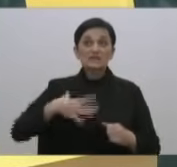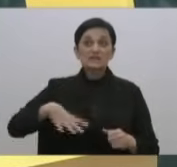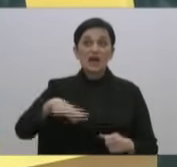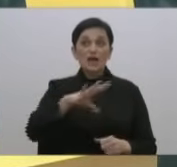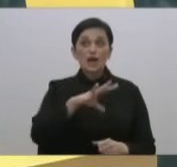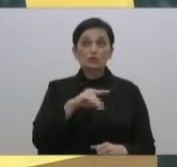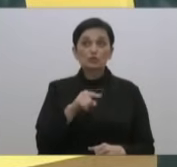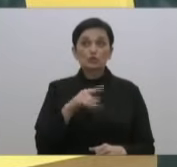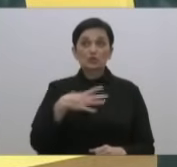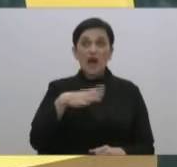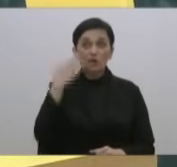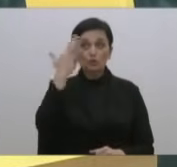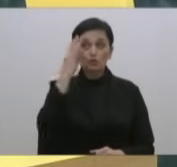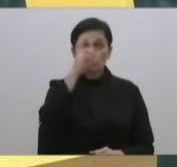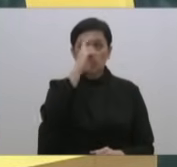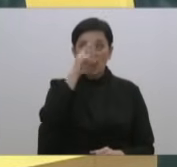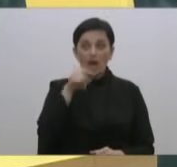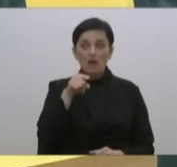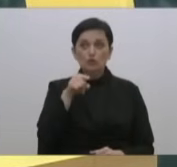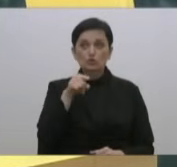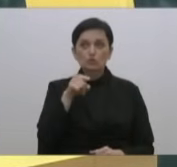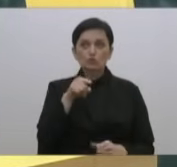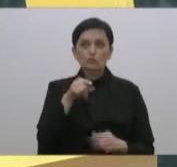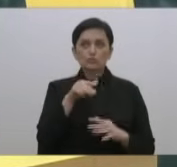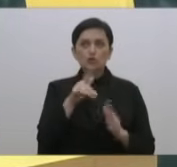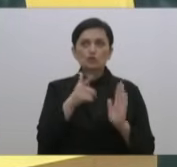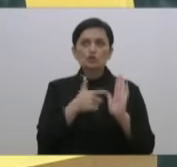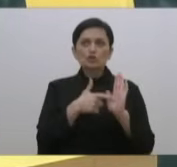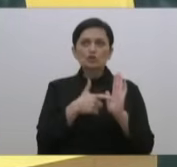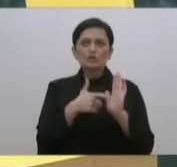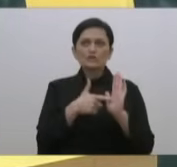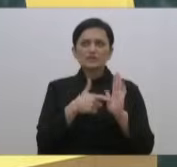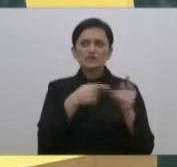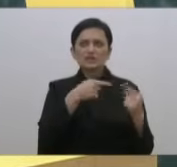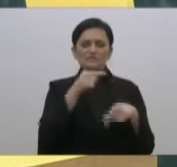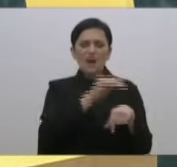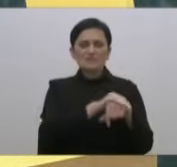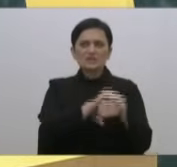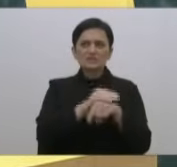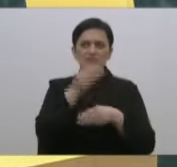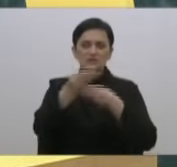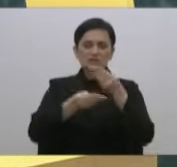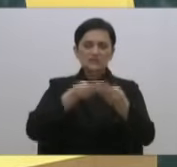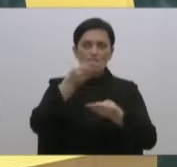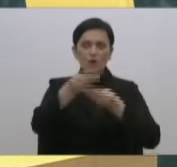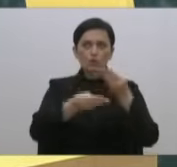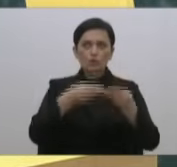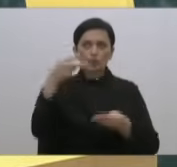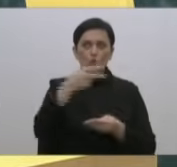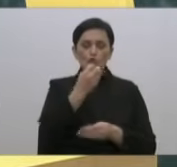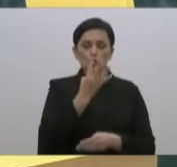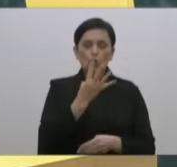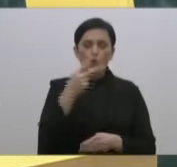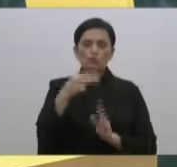საქართველოს ქართული ოცნების ხელისუფლებას მოუწია 700-მდე სხვადასხვა მტკიცებულების წარდგენა